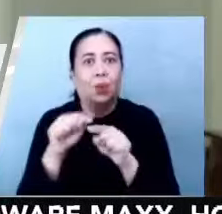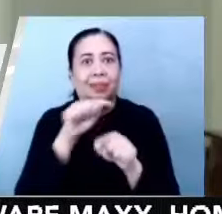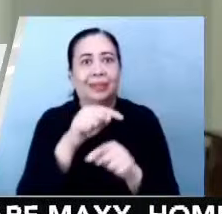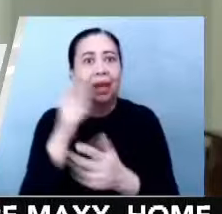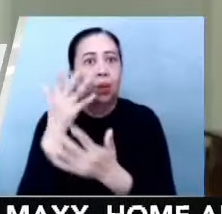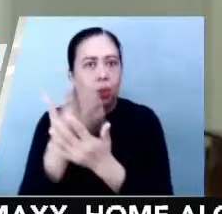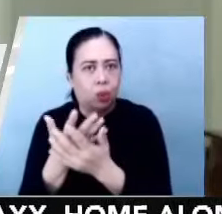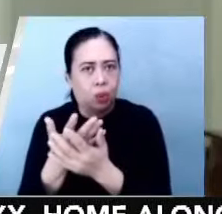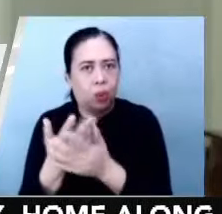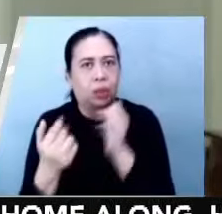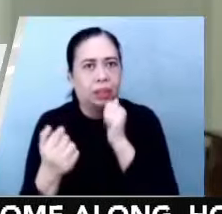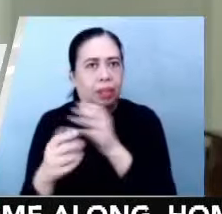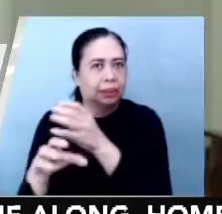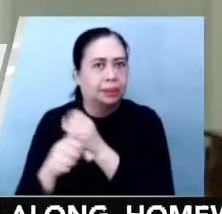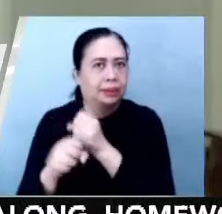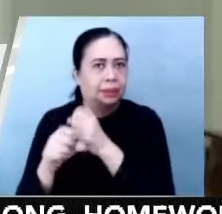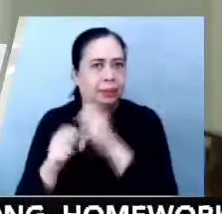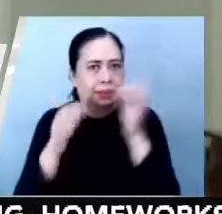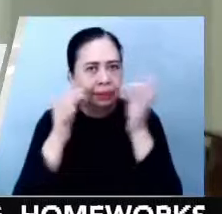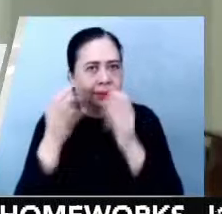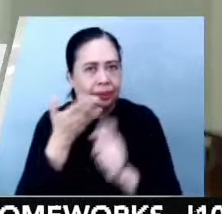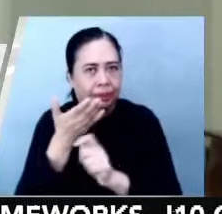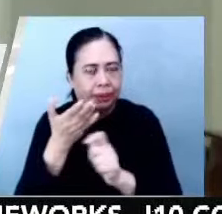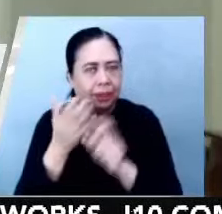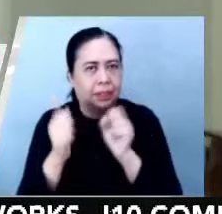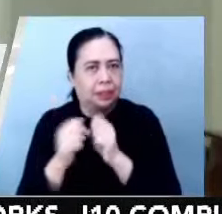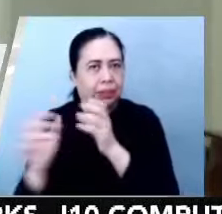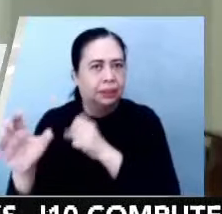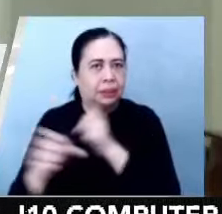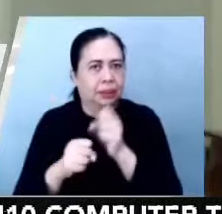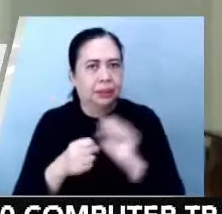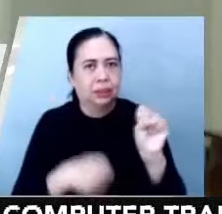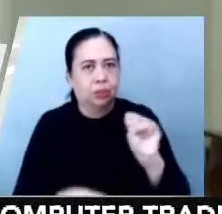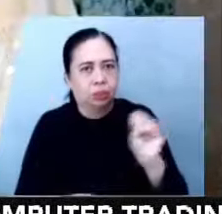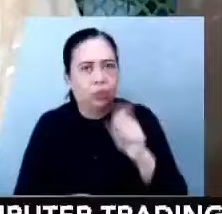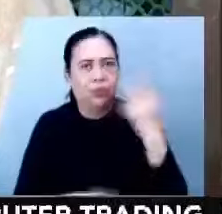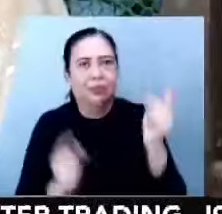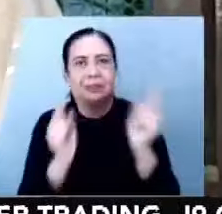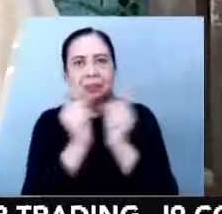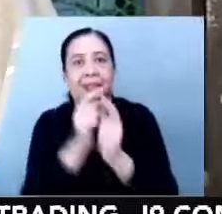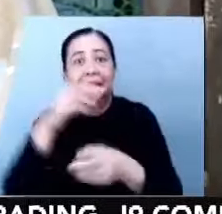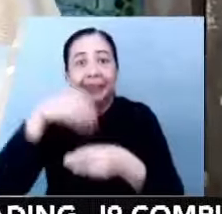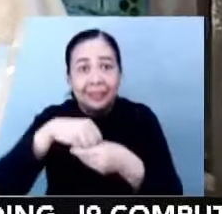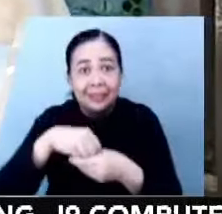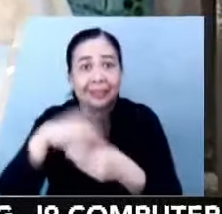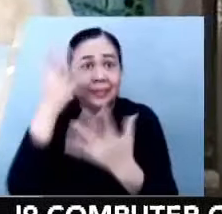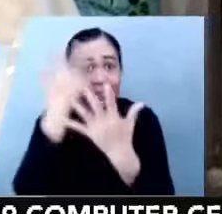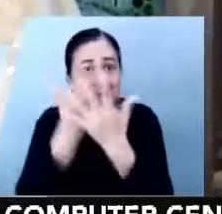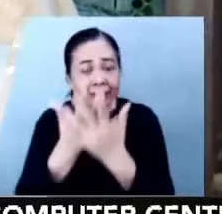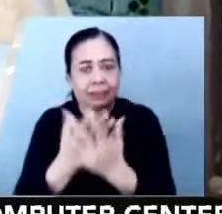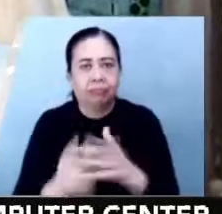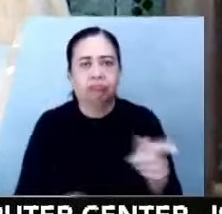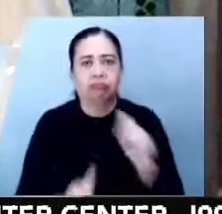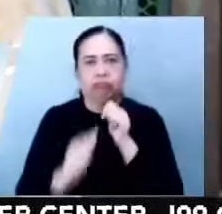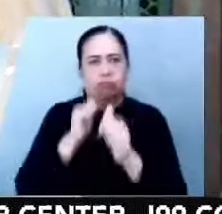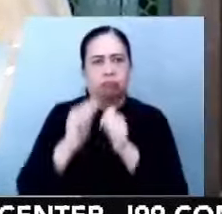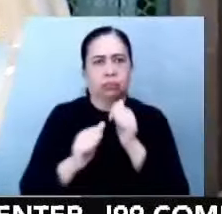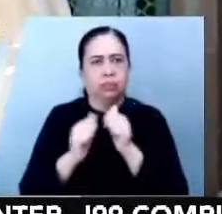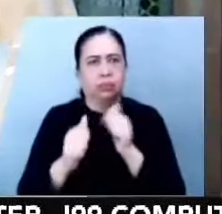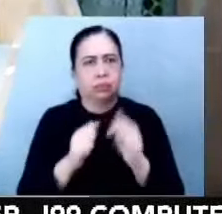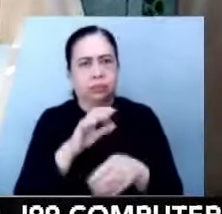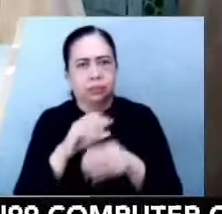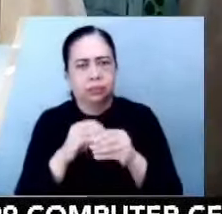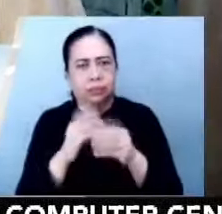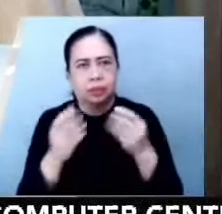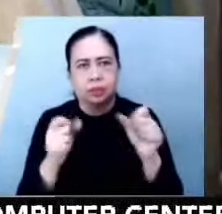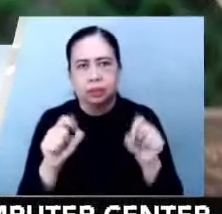kinukunan niya ng droga. Yan ang kinukunan niya ng shabu, yung nakilala niya sa loob ng kulungan. Itinanggi ni alias Saudi na sangkot siya sa pagbebenta